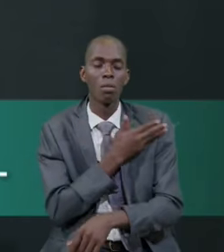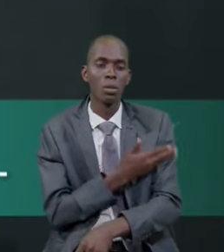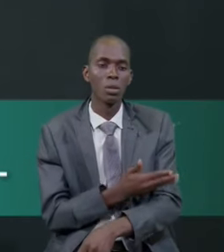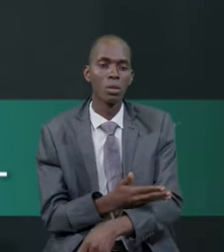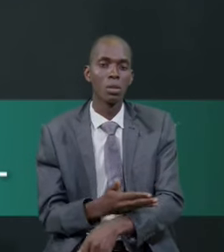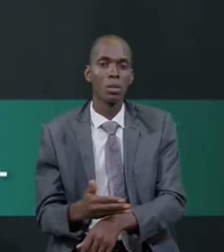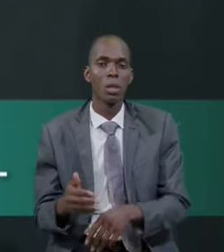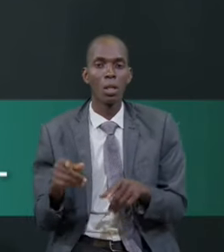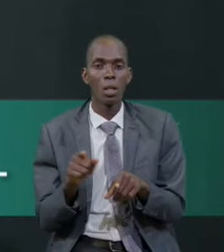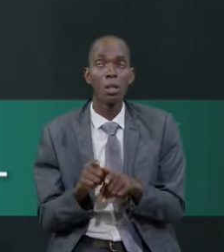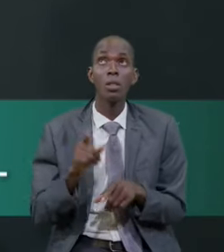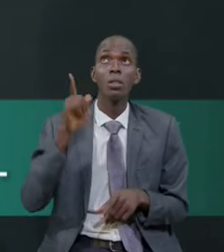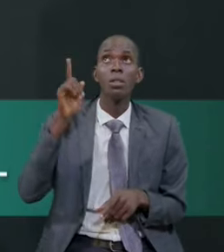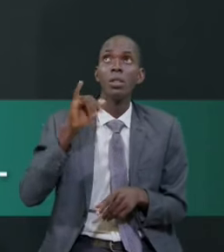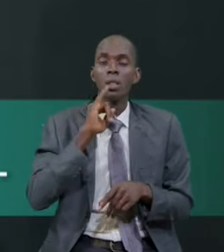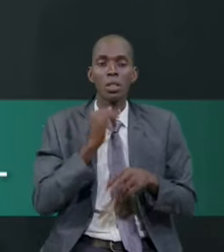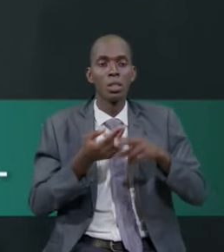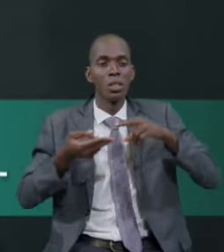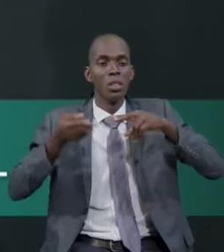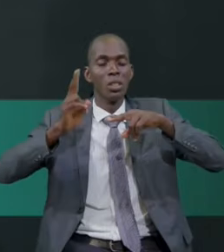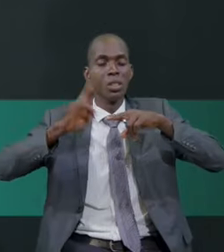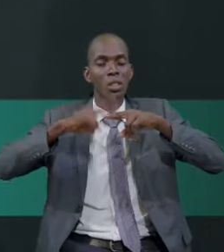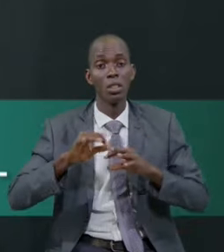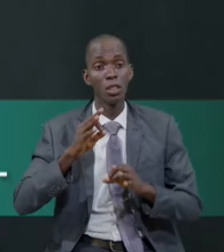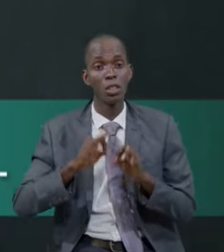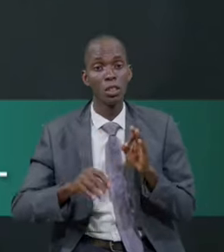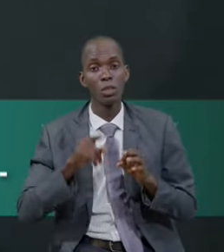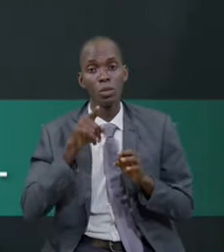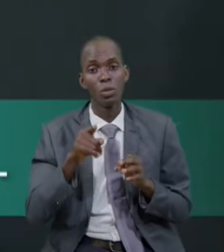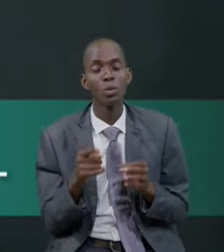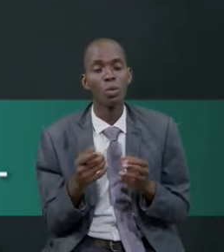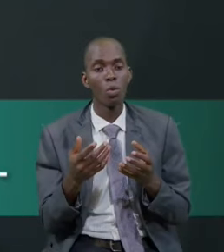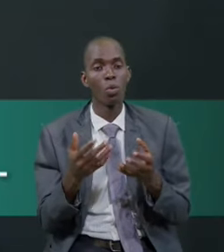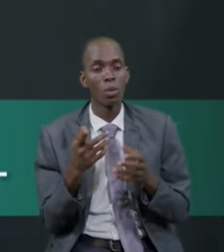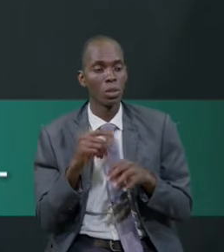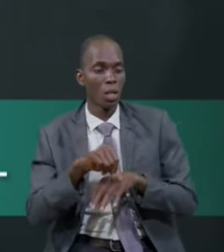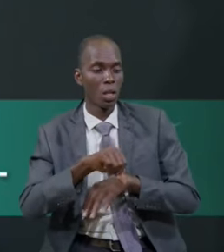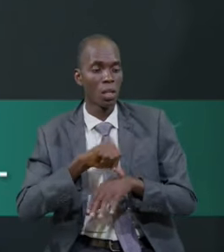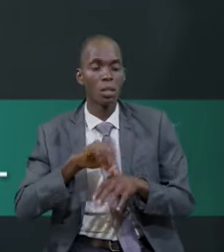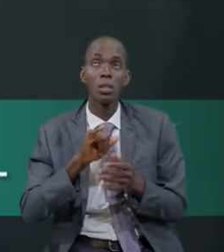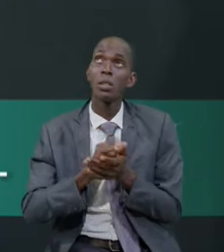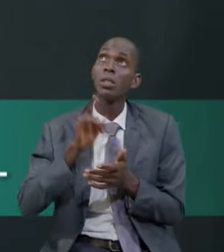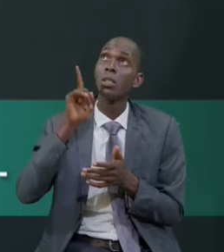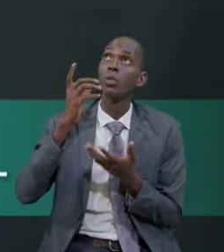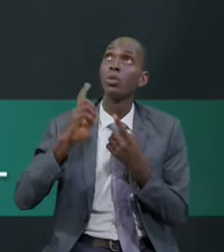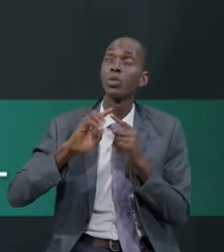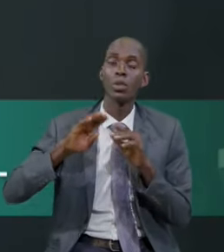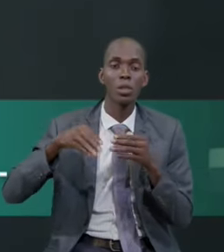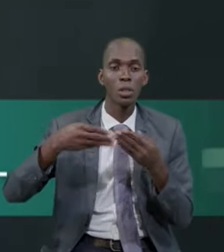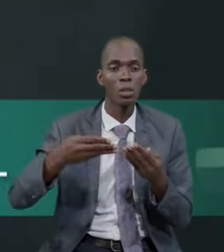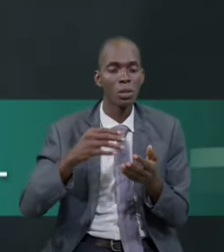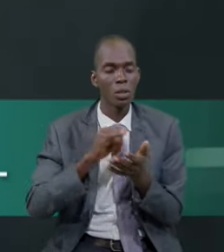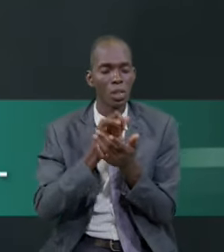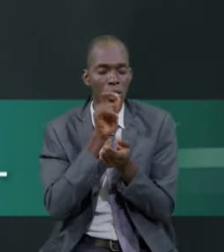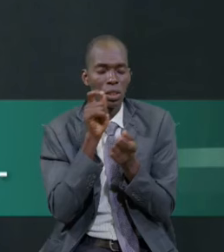lui, il s'accroît. Si tu as l'onction qu'il veut donner, qui transforme notre